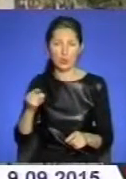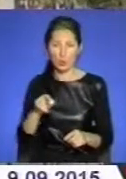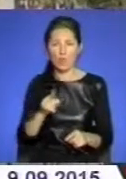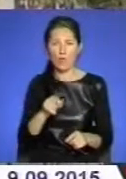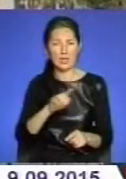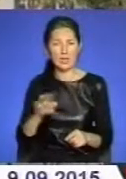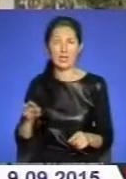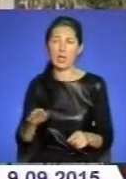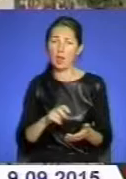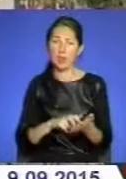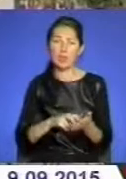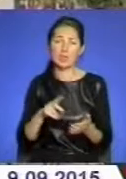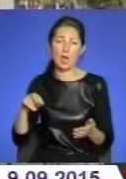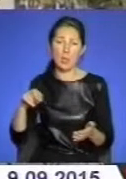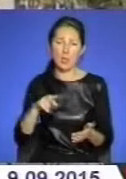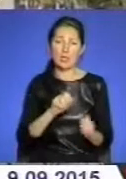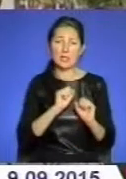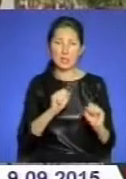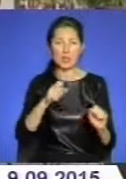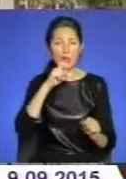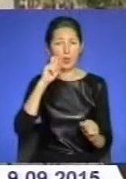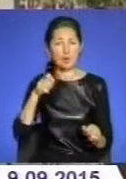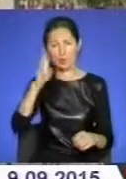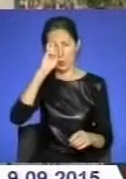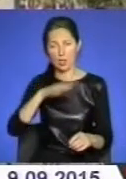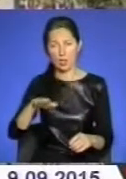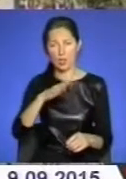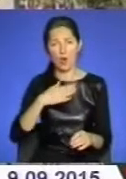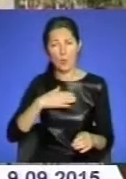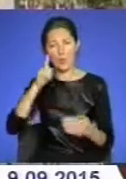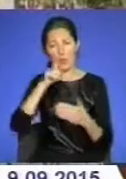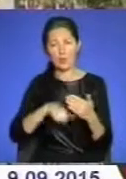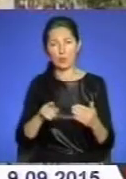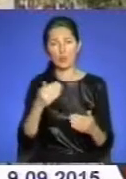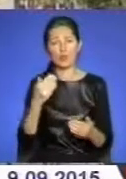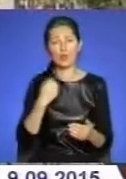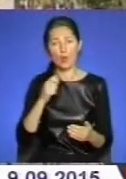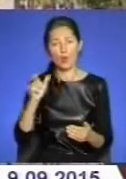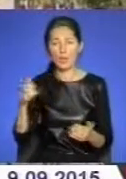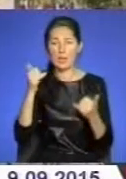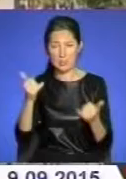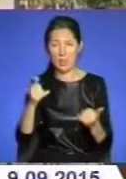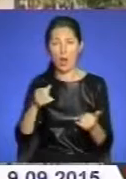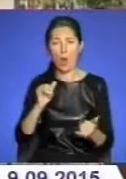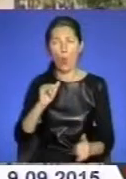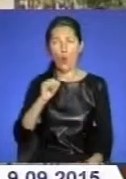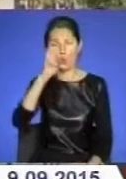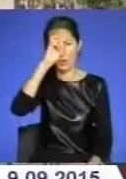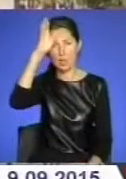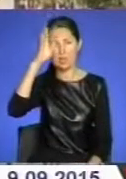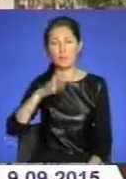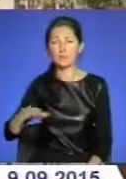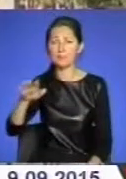державу. Ми віримо, що і зараз вони у Царстві Небесному моляться, щоб Господь